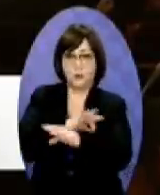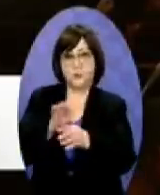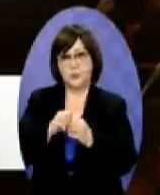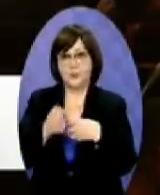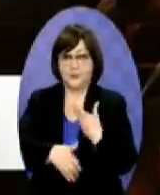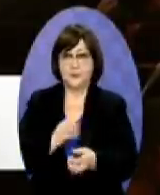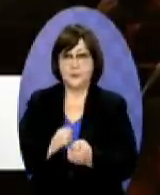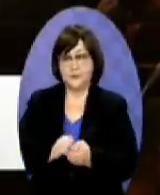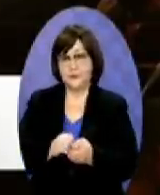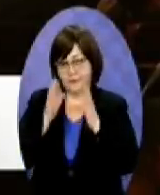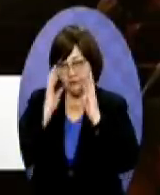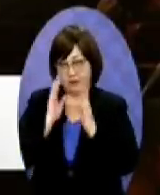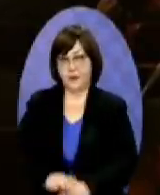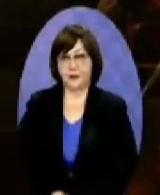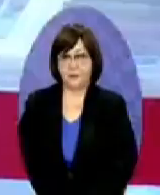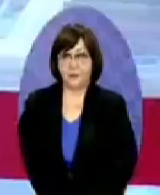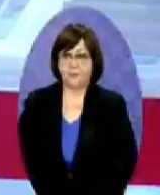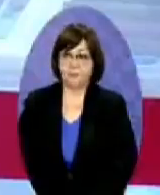байна.